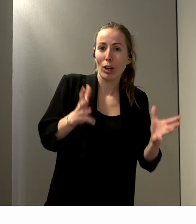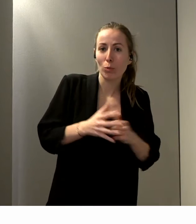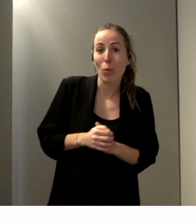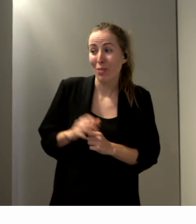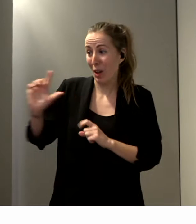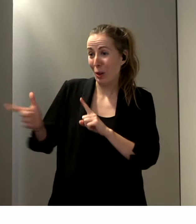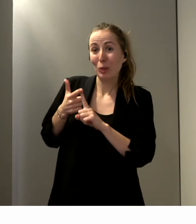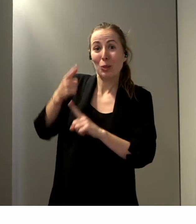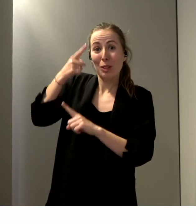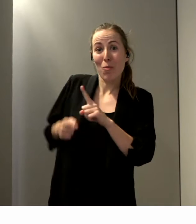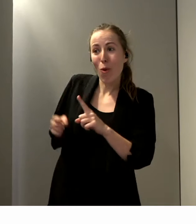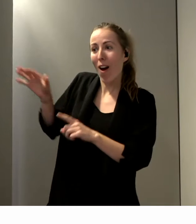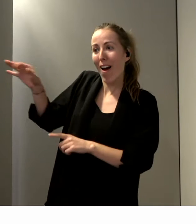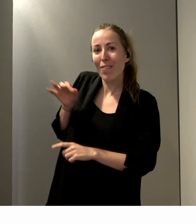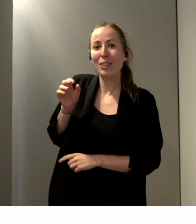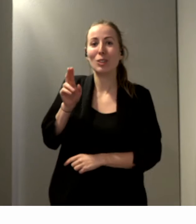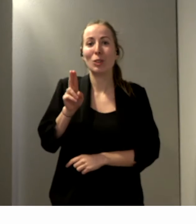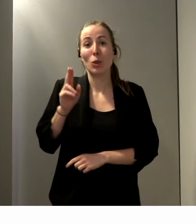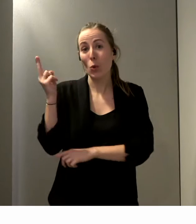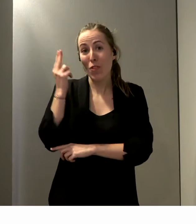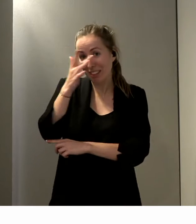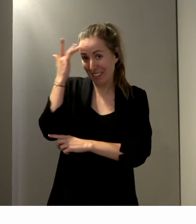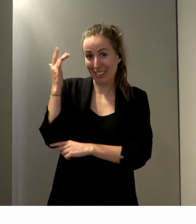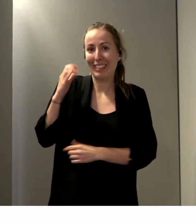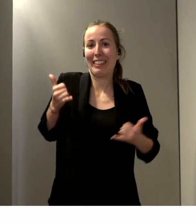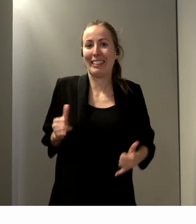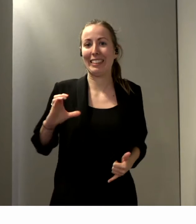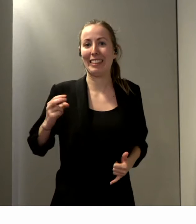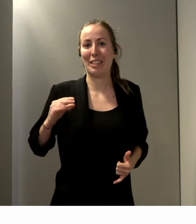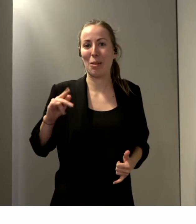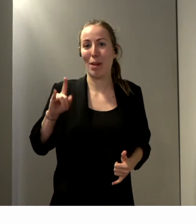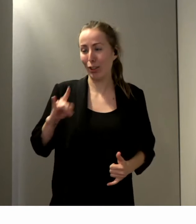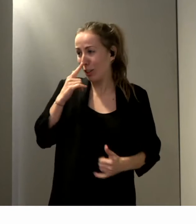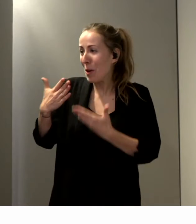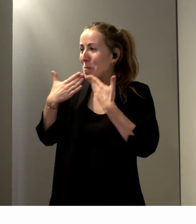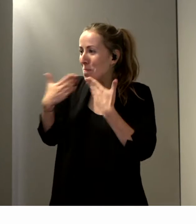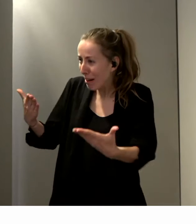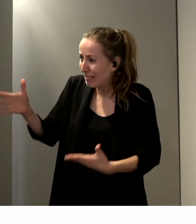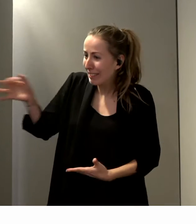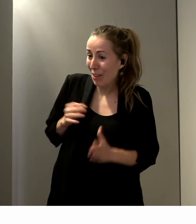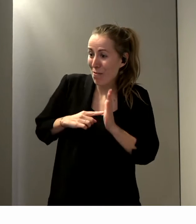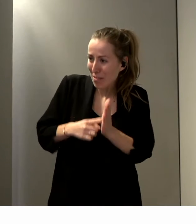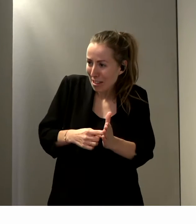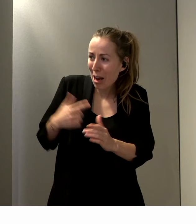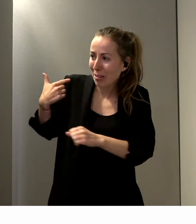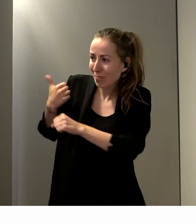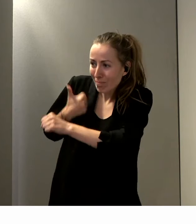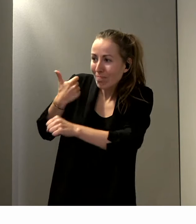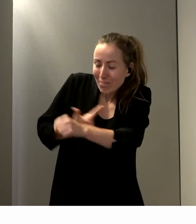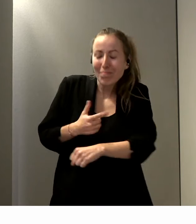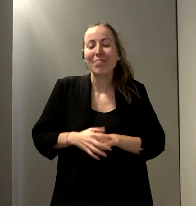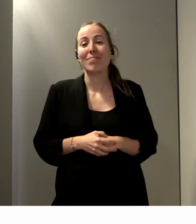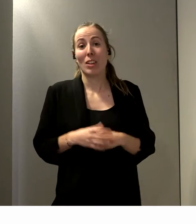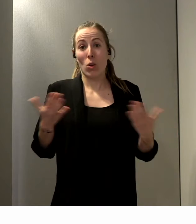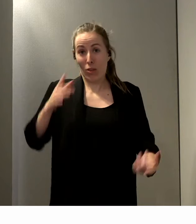fois aux universités d'été du TNTPH. Donc vraiment, merci d'être fidèle à notre rendez-vous. Aujourd'hui, on a un